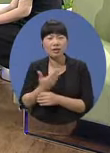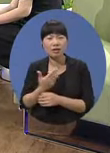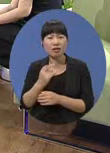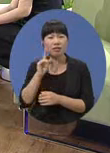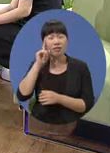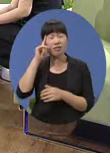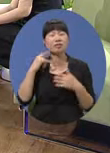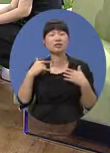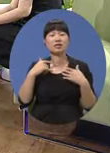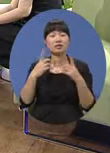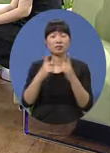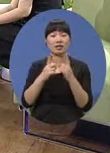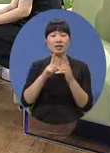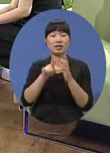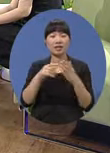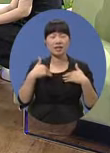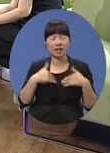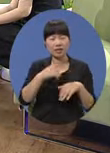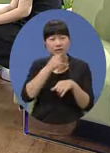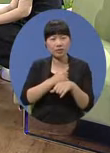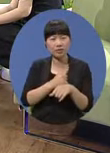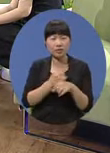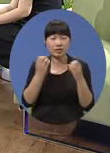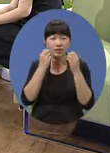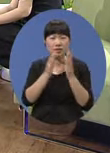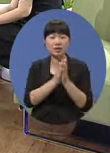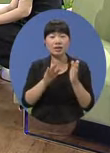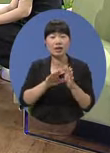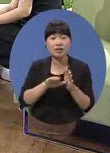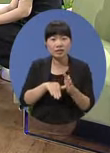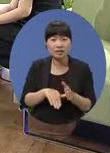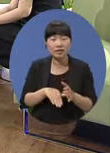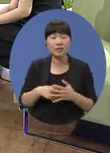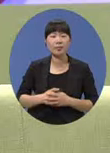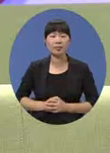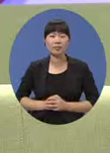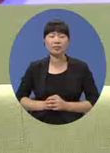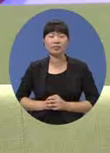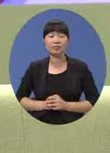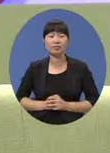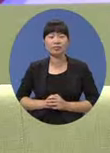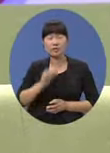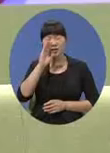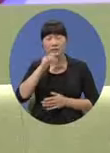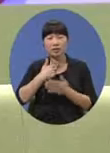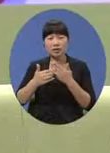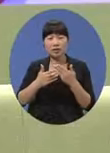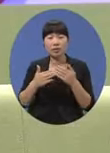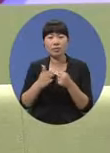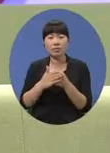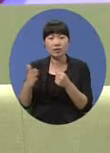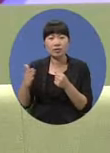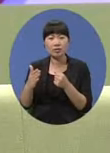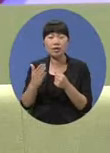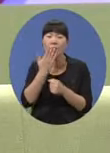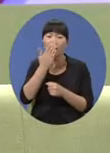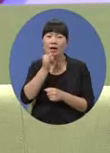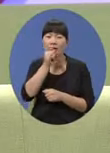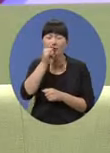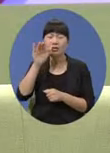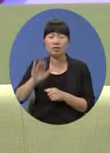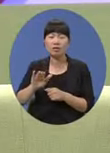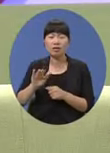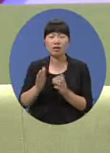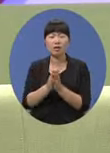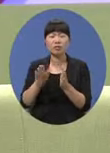약한 기질인 것 같아요. 그리고 스트레스에 뭔가 약한 것 새로 같다. 시작할 때, 그게 나쁜 경험에 의해서 될 수도